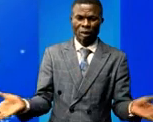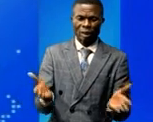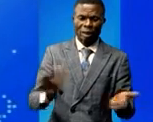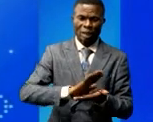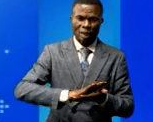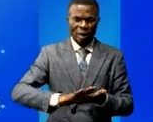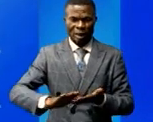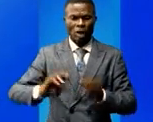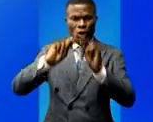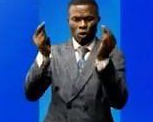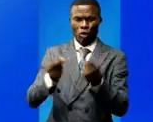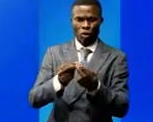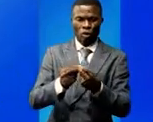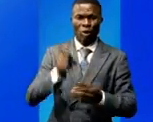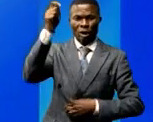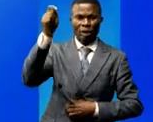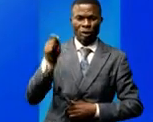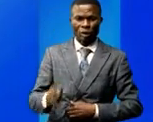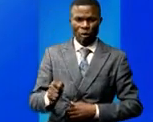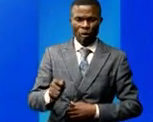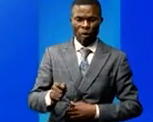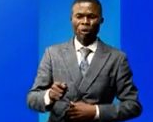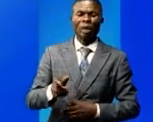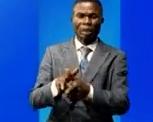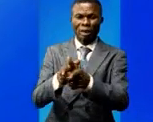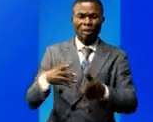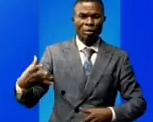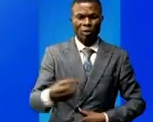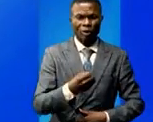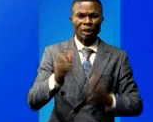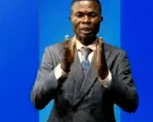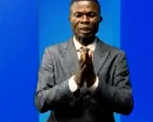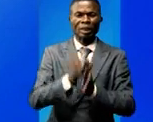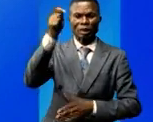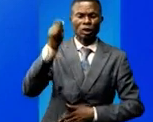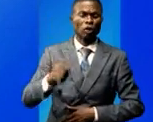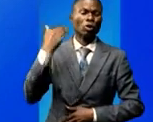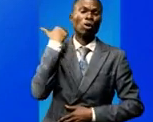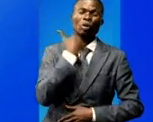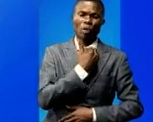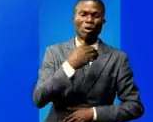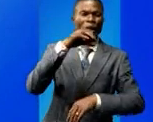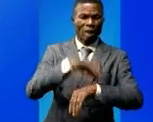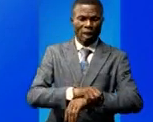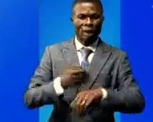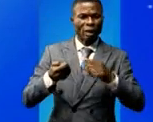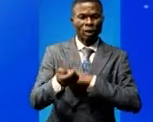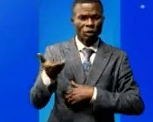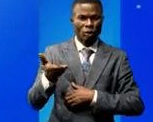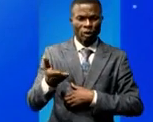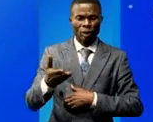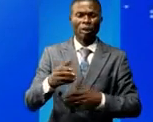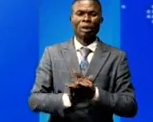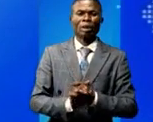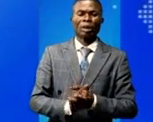ces troupes, des armes de guerre ont été récupérées. 10 miliciens des groupes armés Codeco neutralisés. Bilan de l'assaut mené par